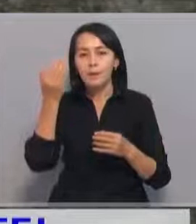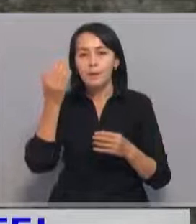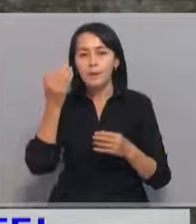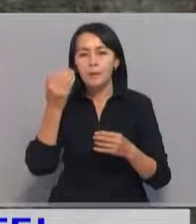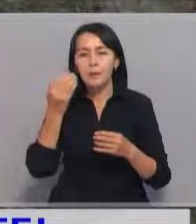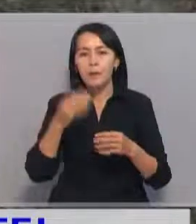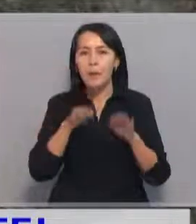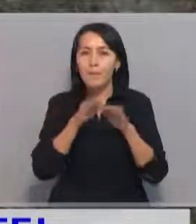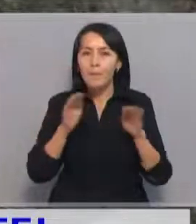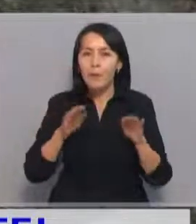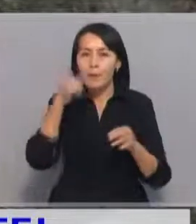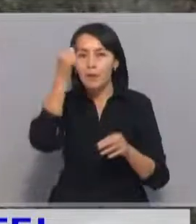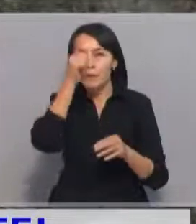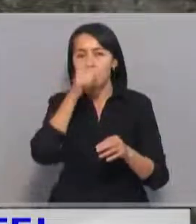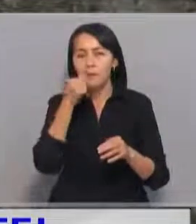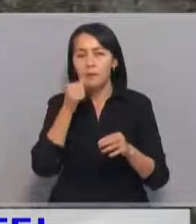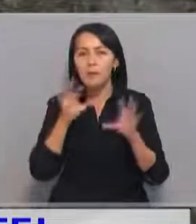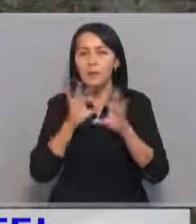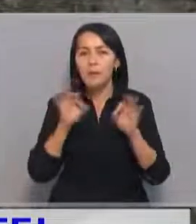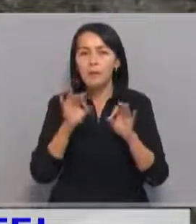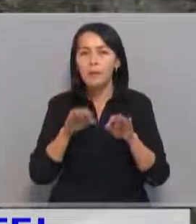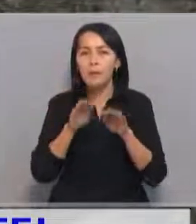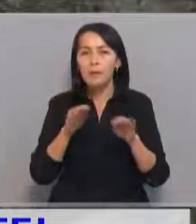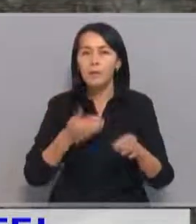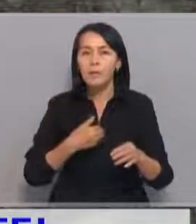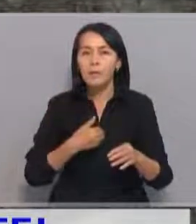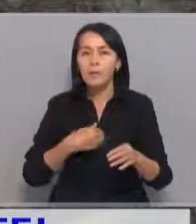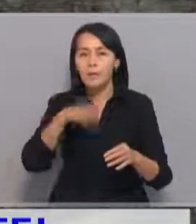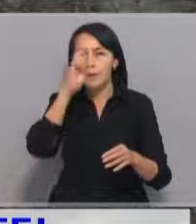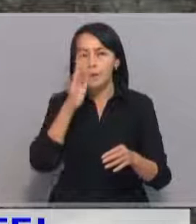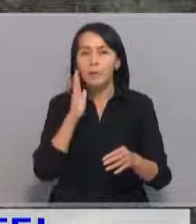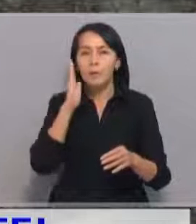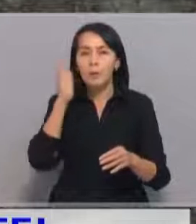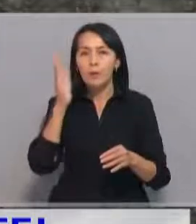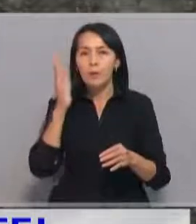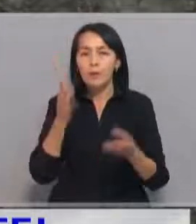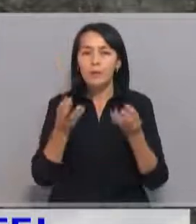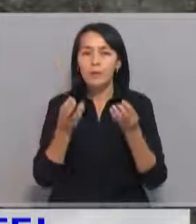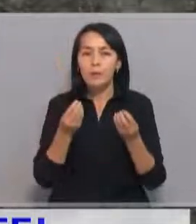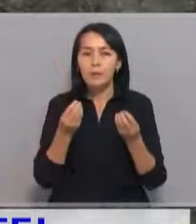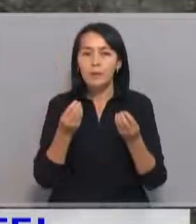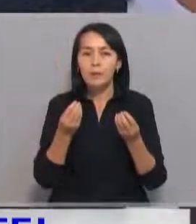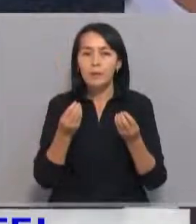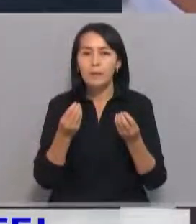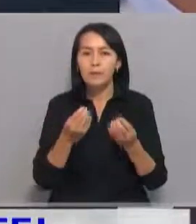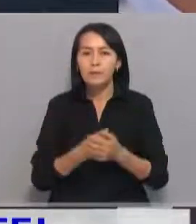балалар жылы болып жатыр ғой. Осы балалар жылы, балалар біздің еліміздің болашағы, керек болса тағдыры деп